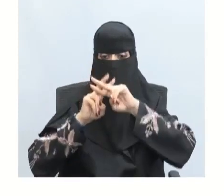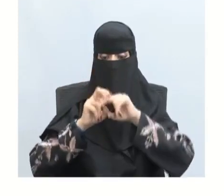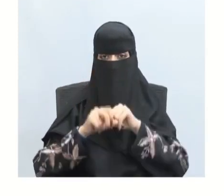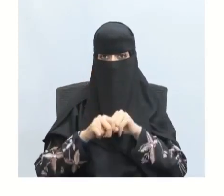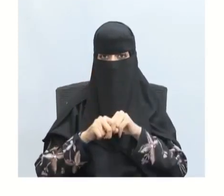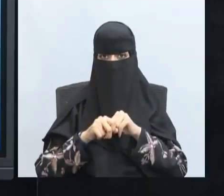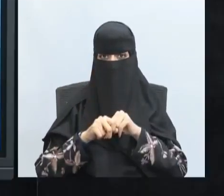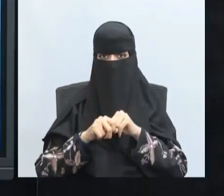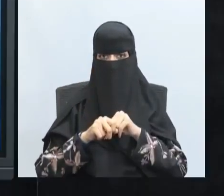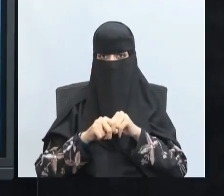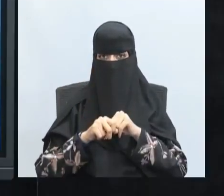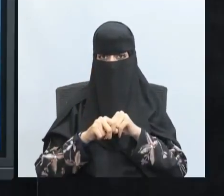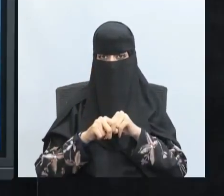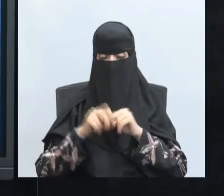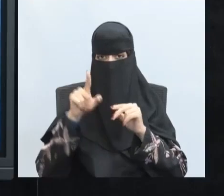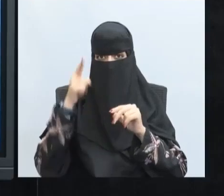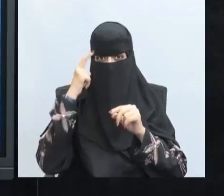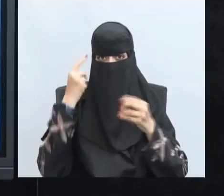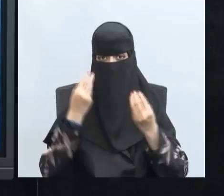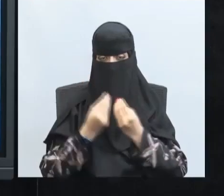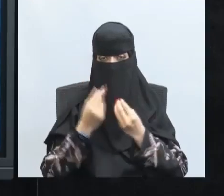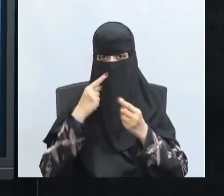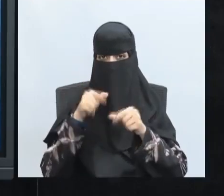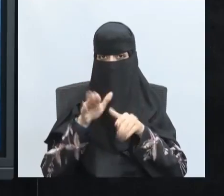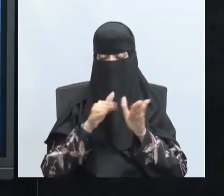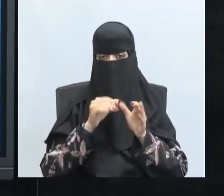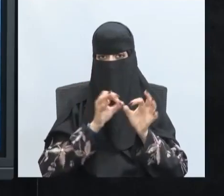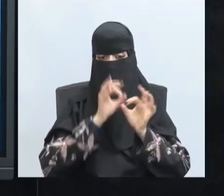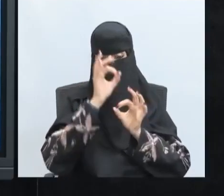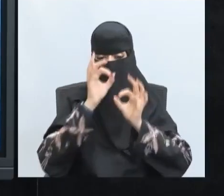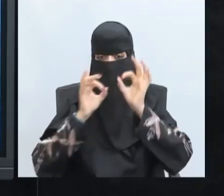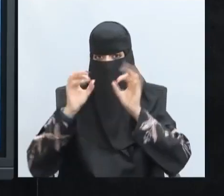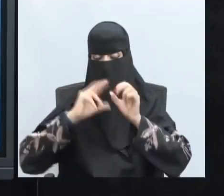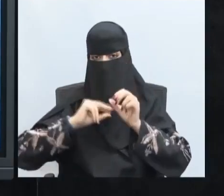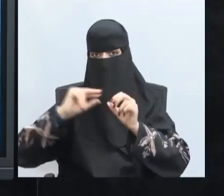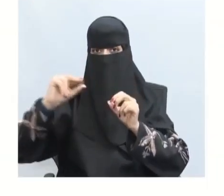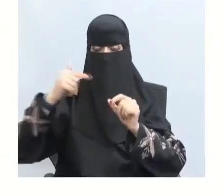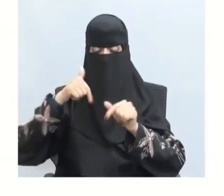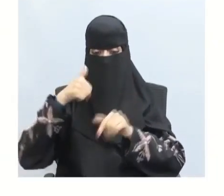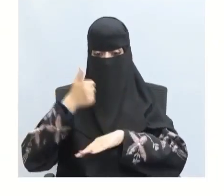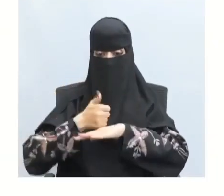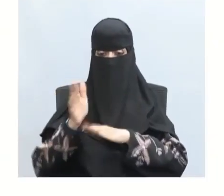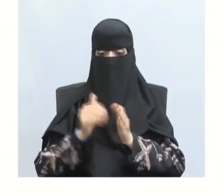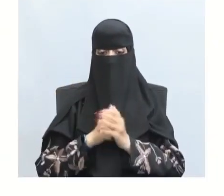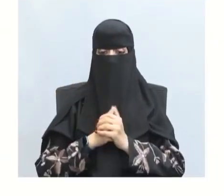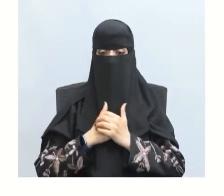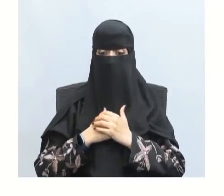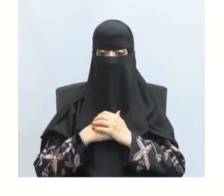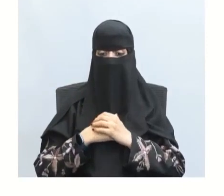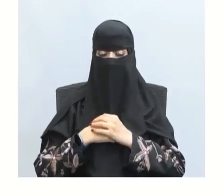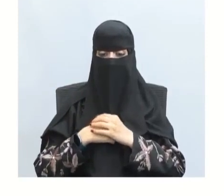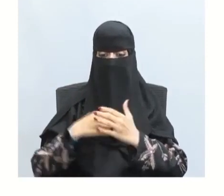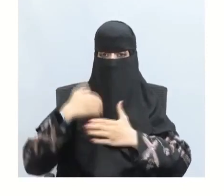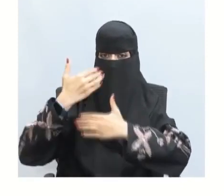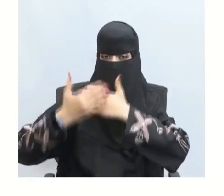مخطط التتابع الرئيسي في هذا الموضوع عزيزي الطالب عزيزتي الطالبه